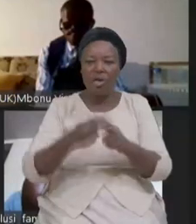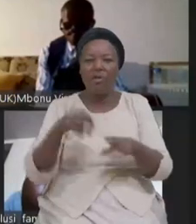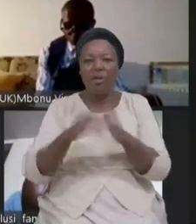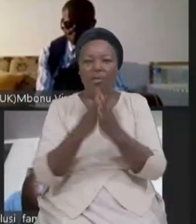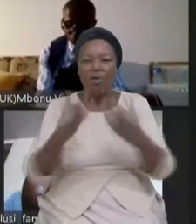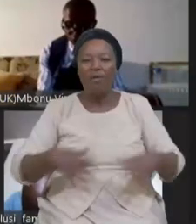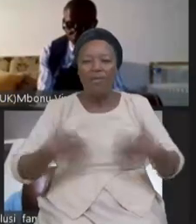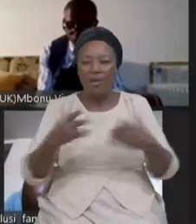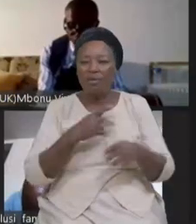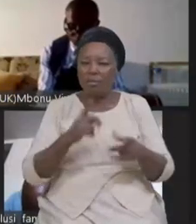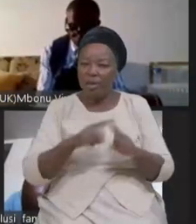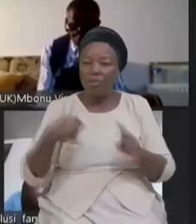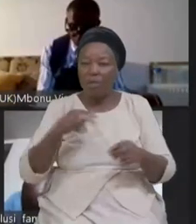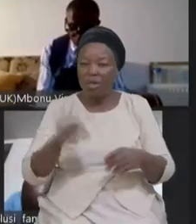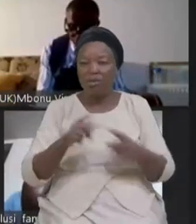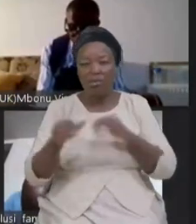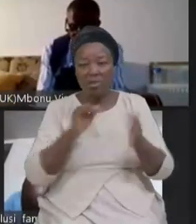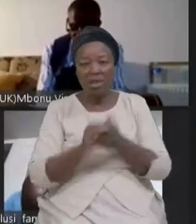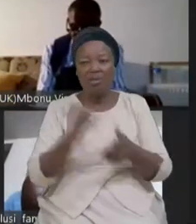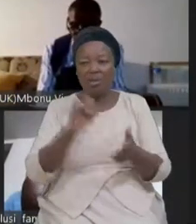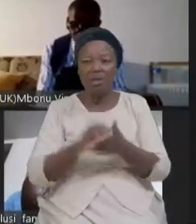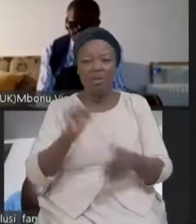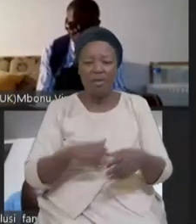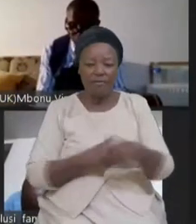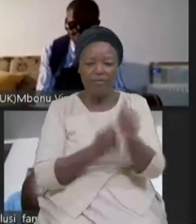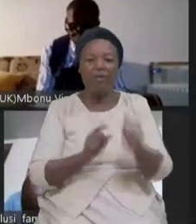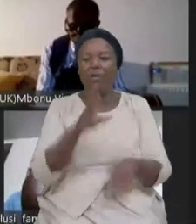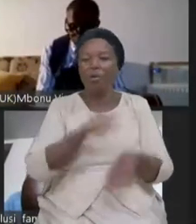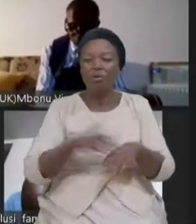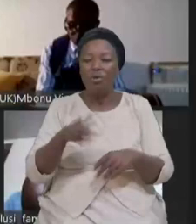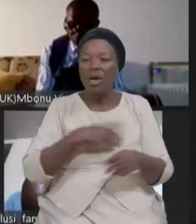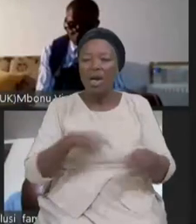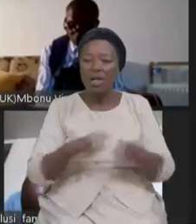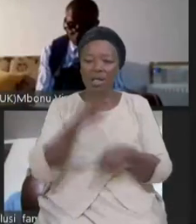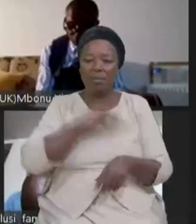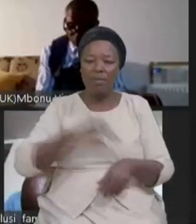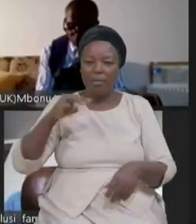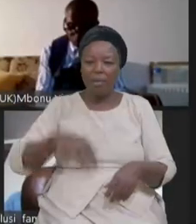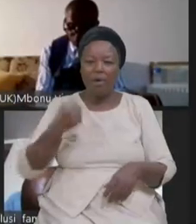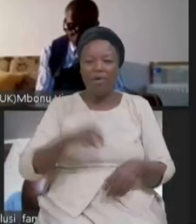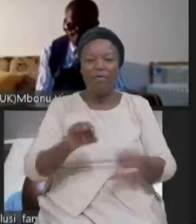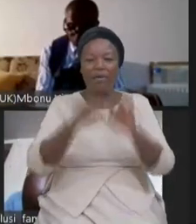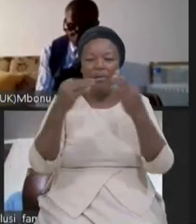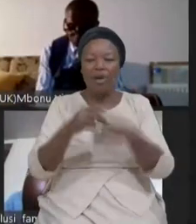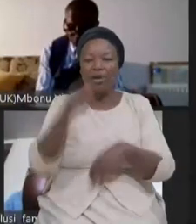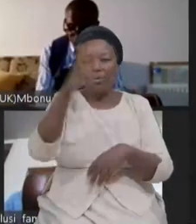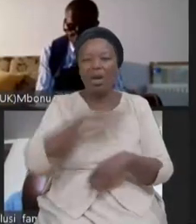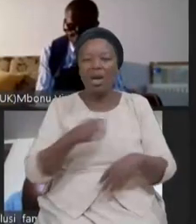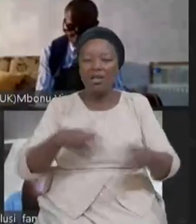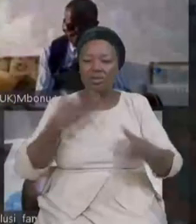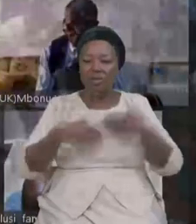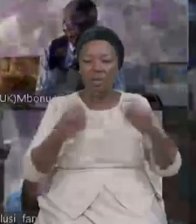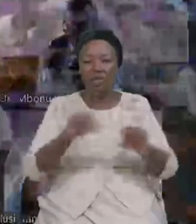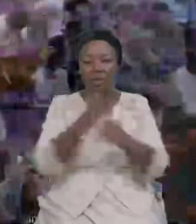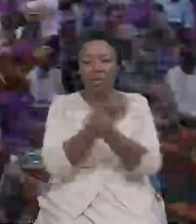faire pour que nous puissions vous aider, membres de la famille de Dieu. Et la joie du salut va continuer dans votre